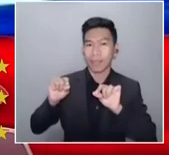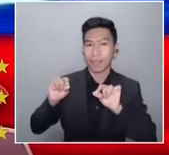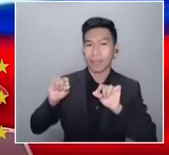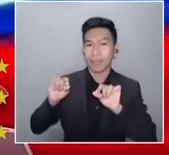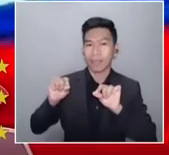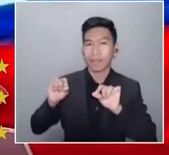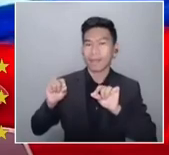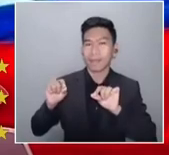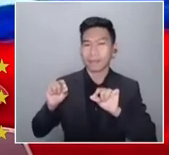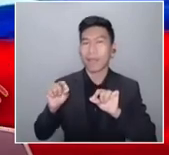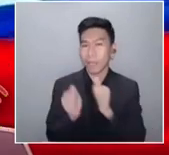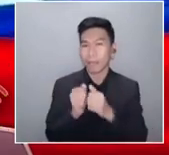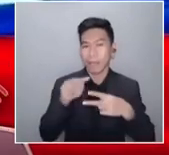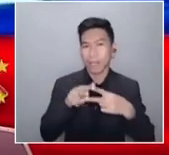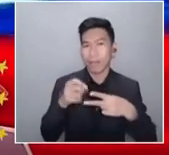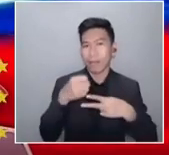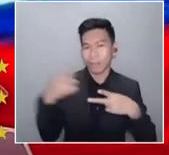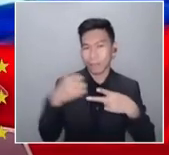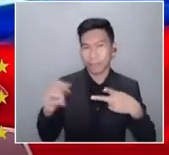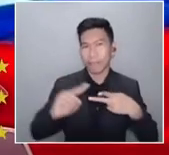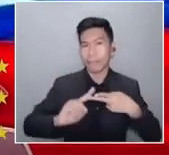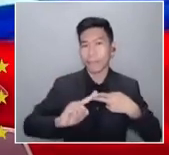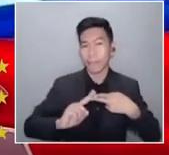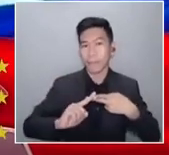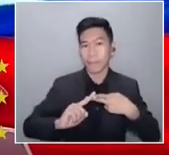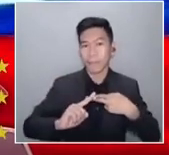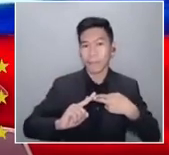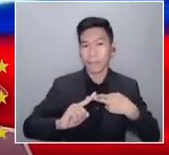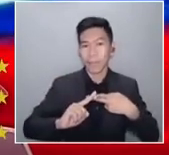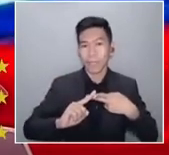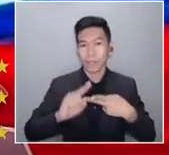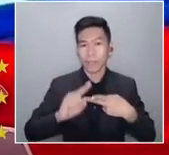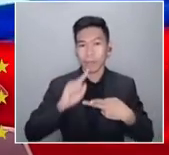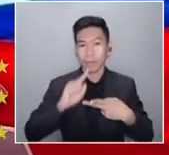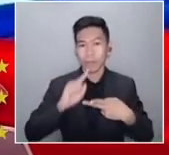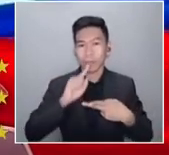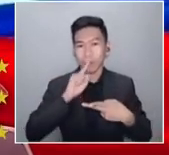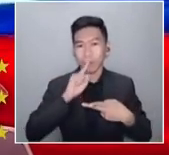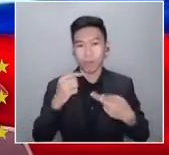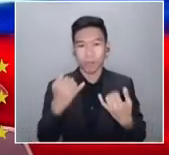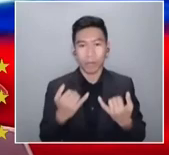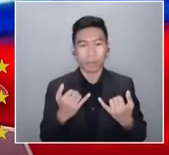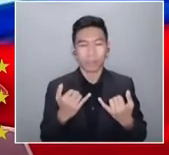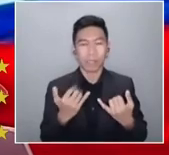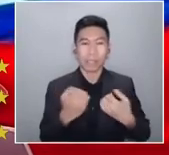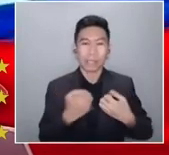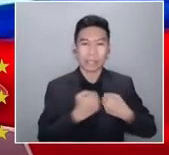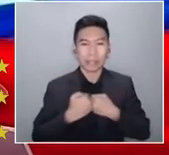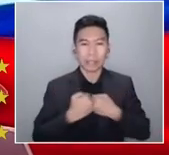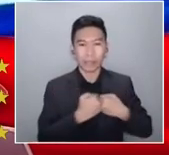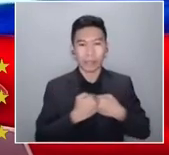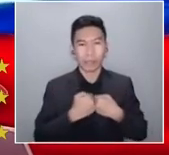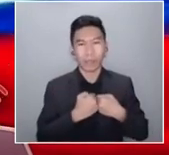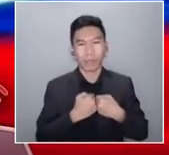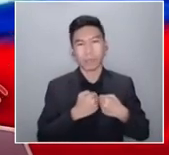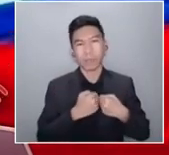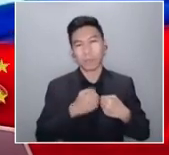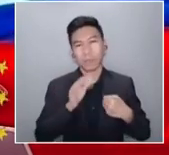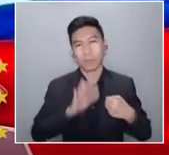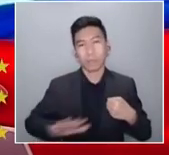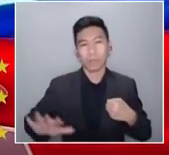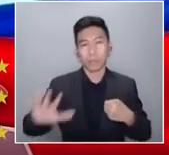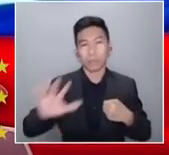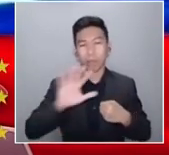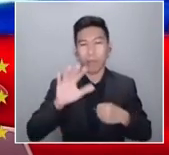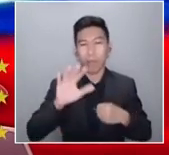one, ang kahirapan po na dinadanas ng ating maraming kababayan ay immediately